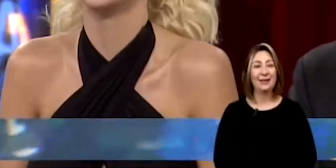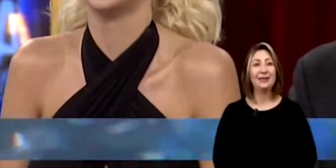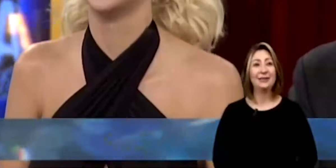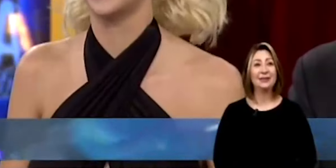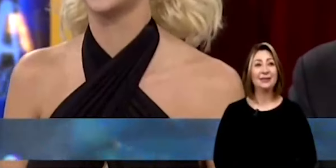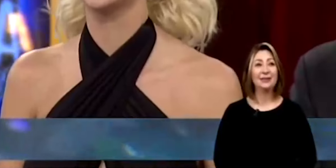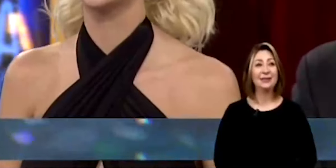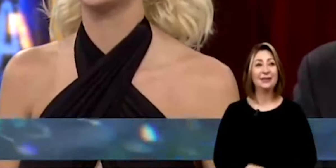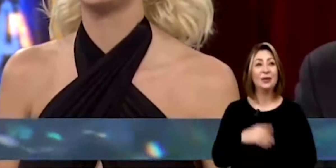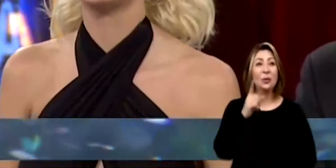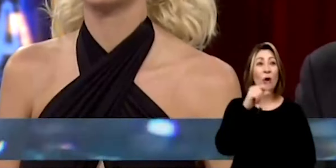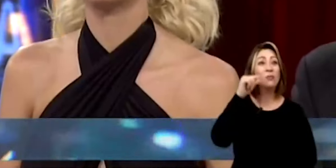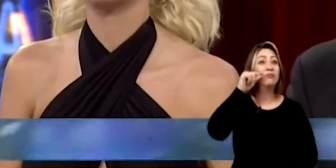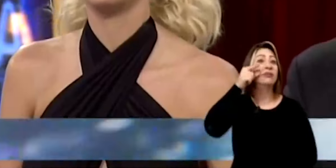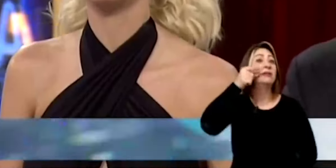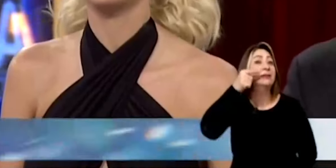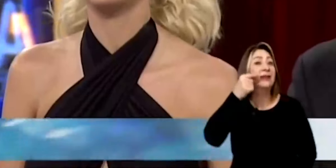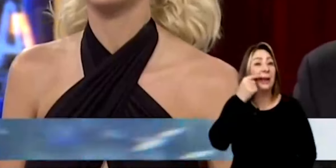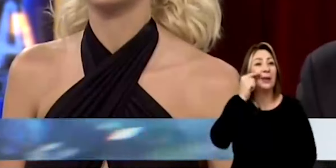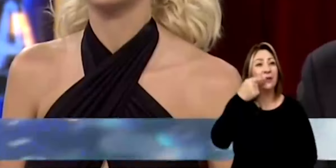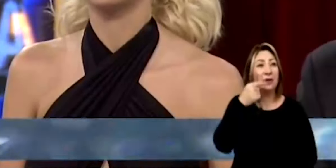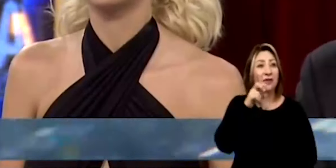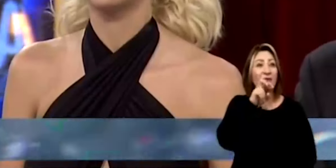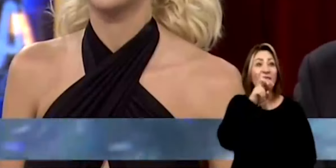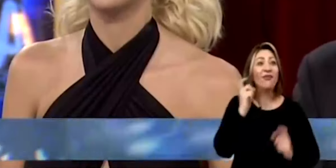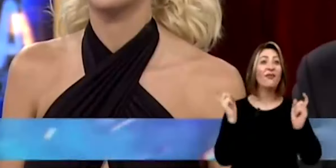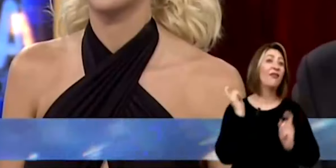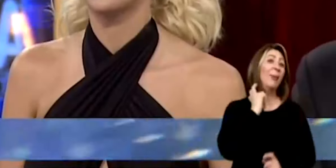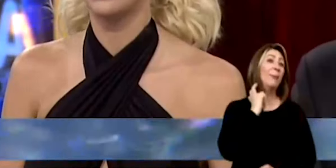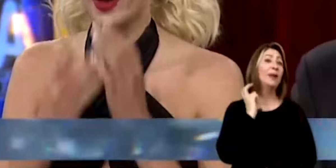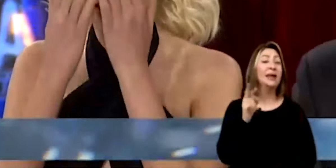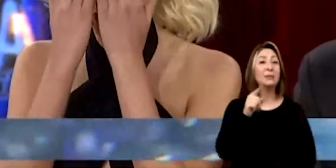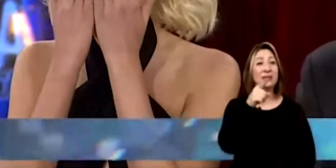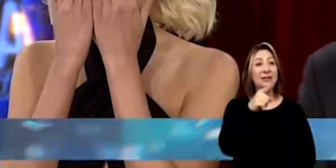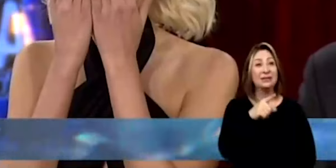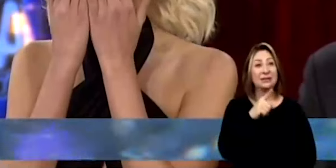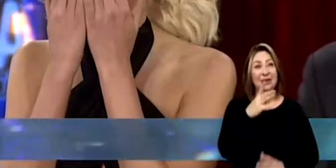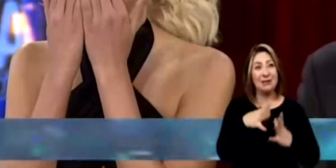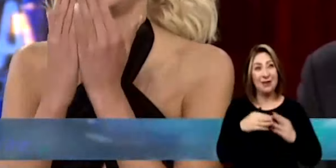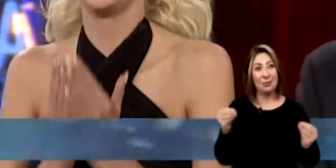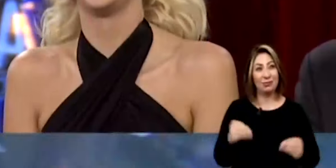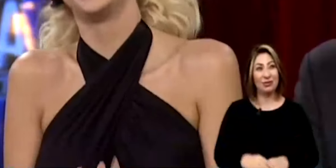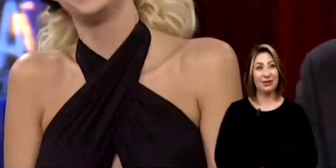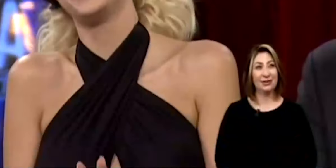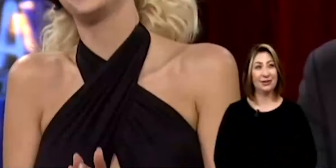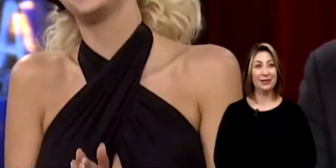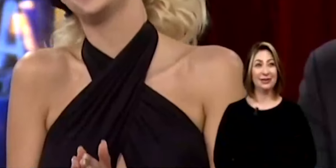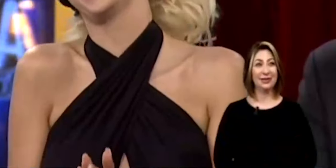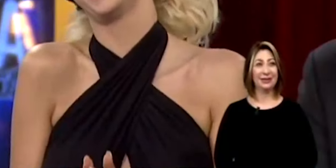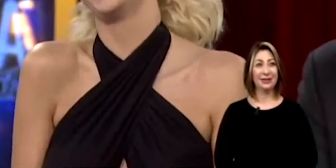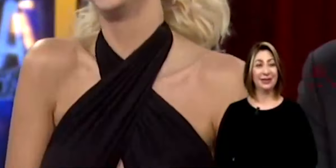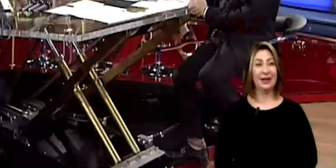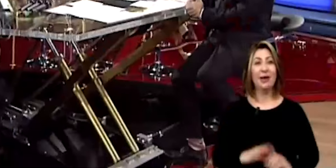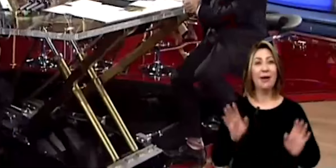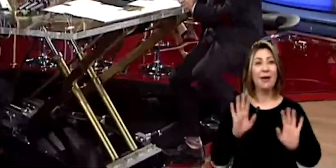var? Bir tanesi öbüründen daha öne çıkıyor sanki. Hakikaten vampir gibisiniz. Çok acayip bir şey. Onlar yani, yok olacak. Nasıl yok olacak? Ben,